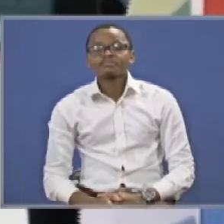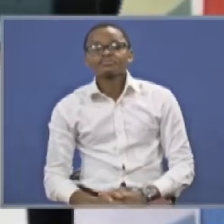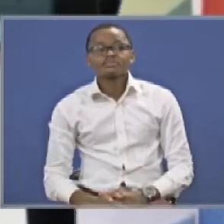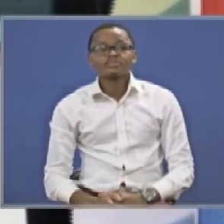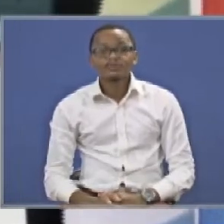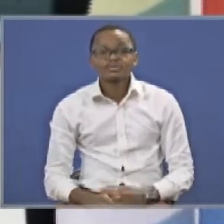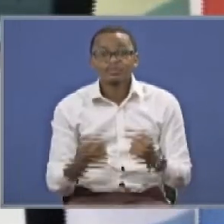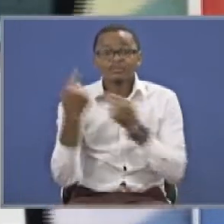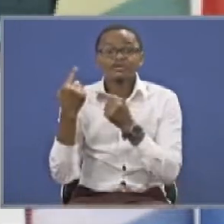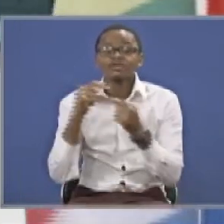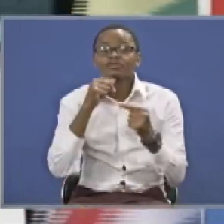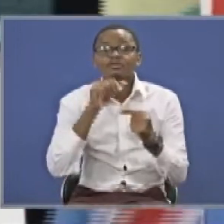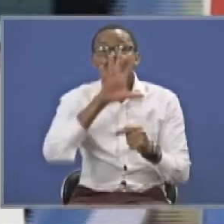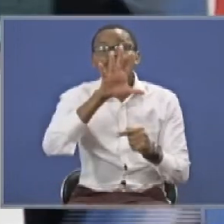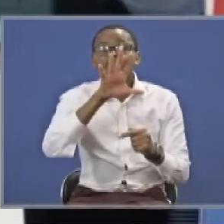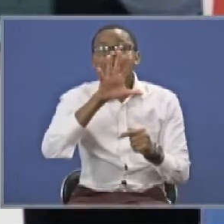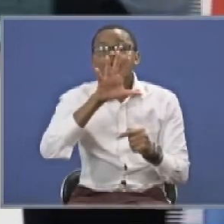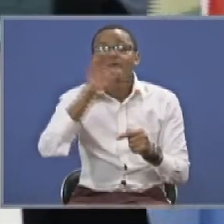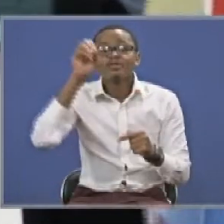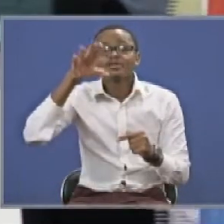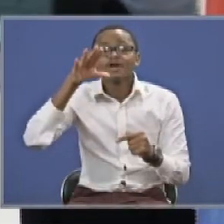This is not a 5-star hotel.